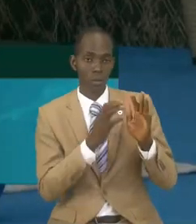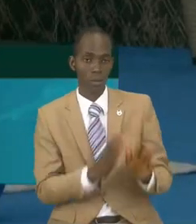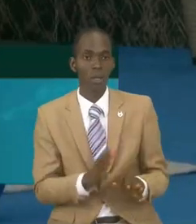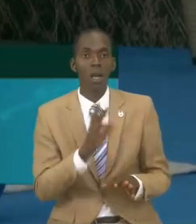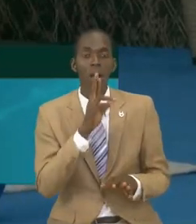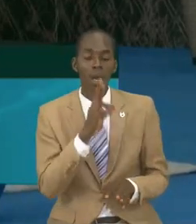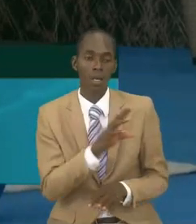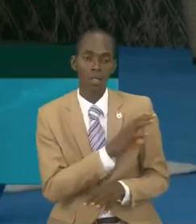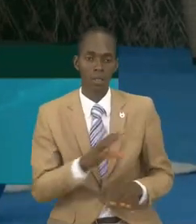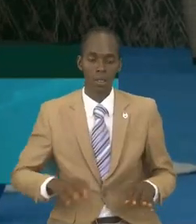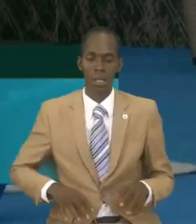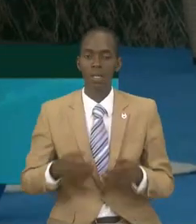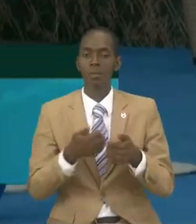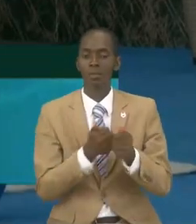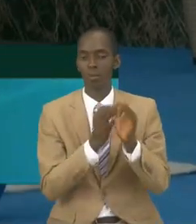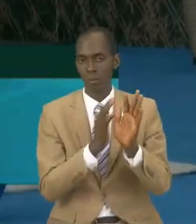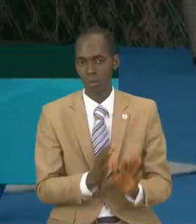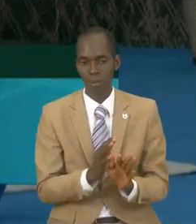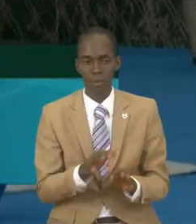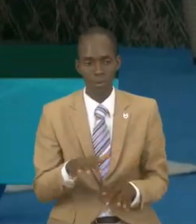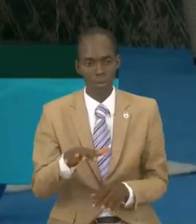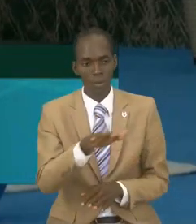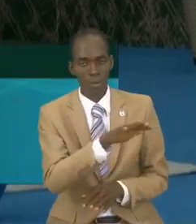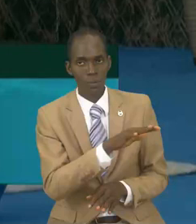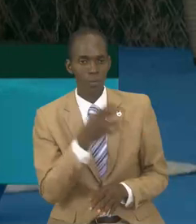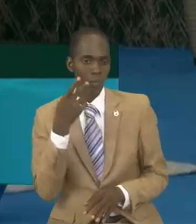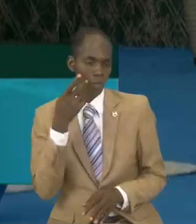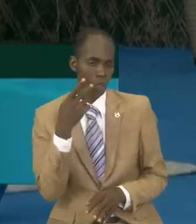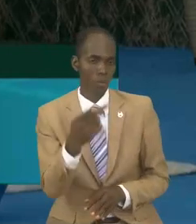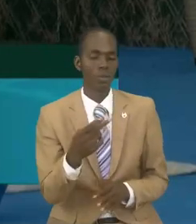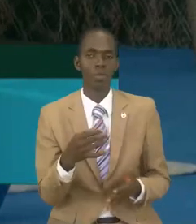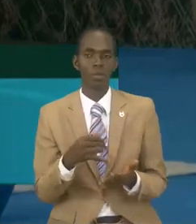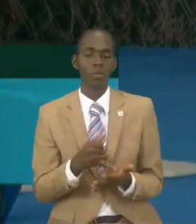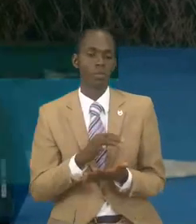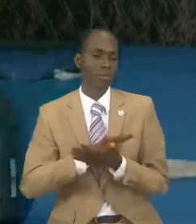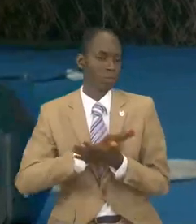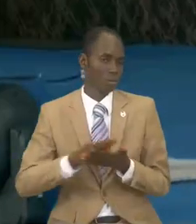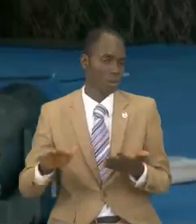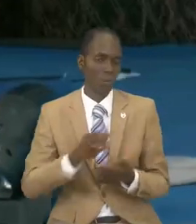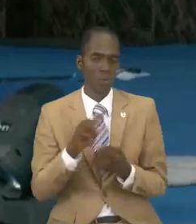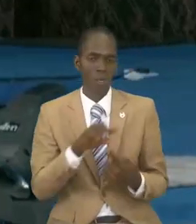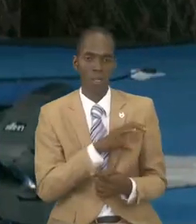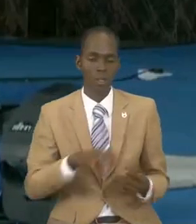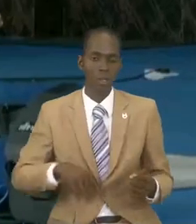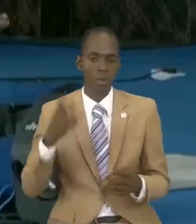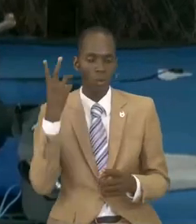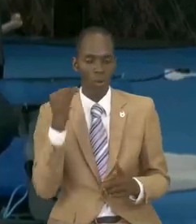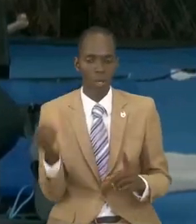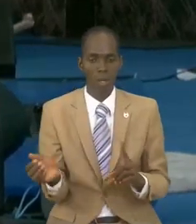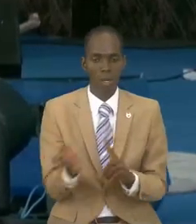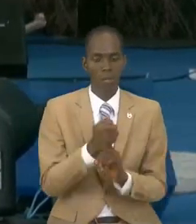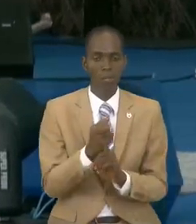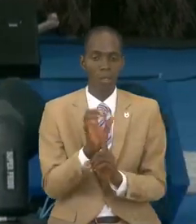étaient les apôtres de Christ. Ils l'ont vu lorsqu'il était arrêté. Ils l'ont vu lorsqu'il était